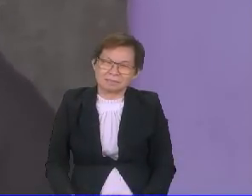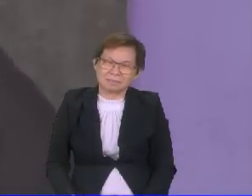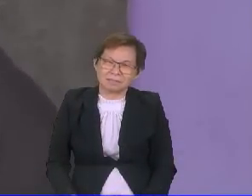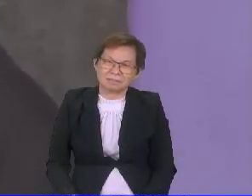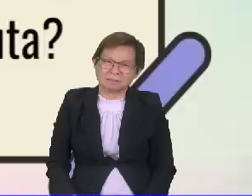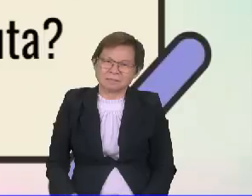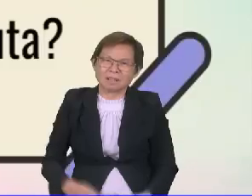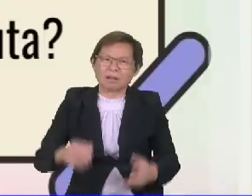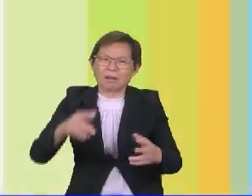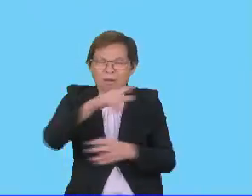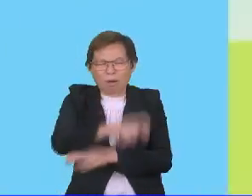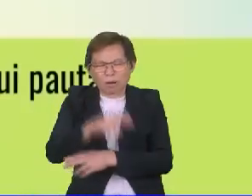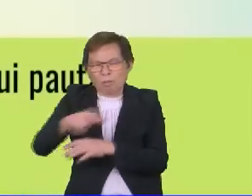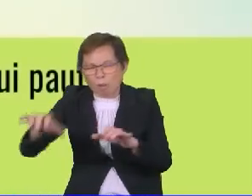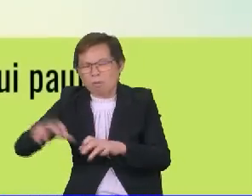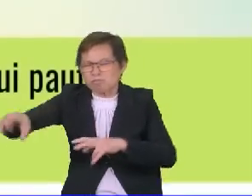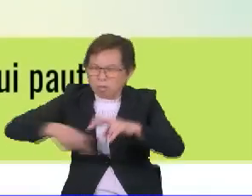orang-orang buat-buat